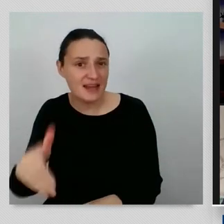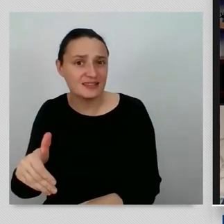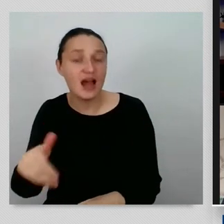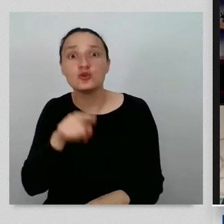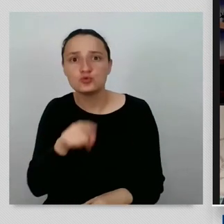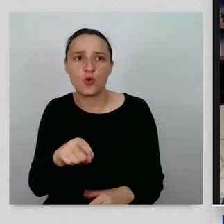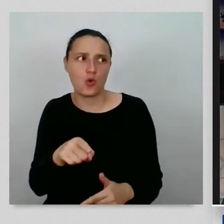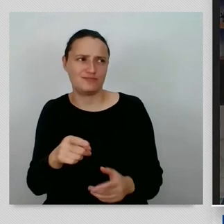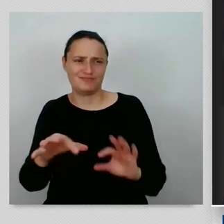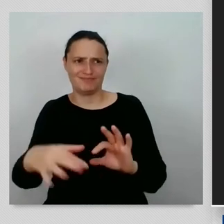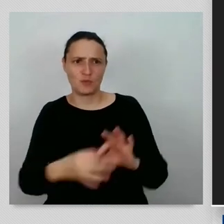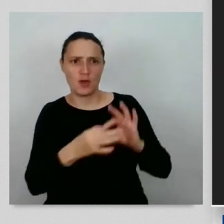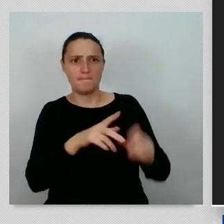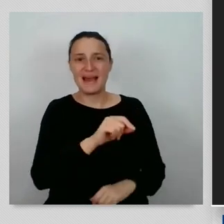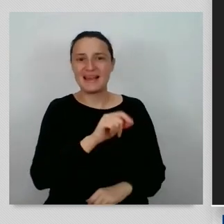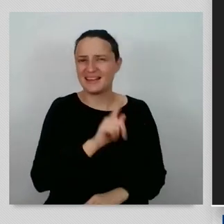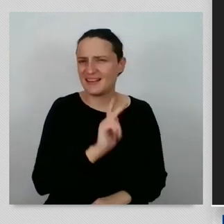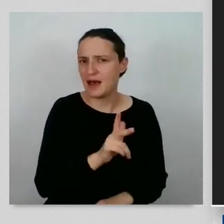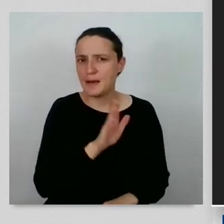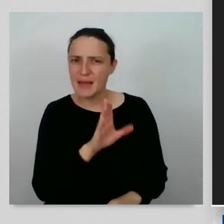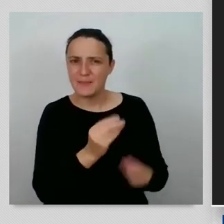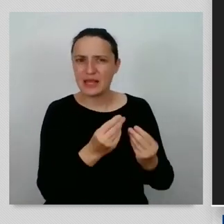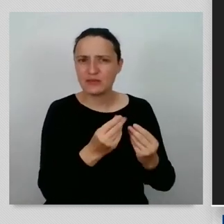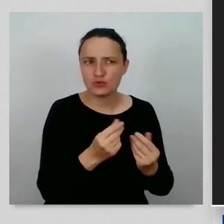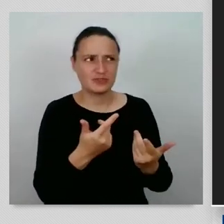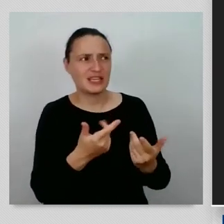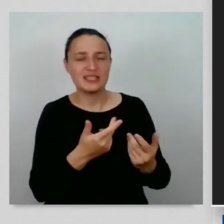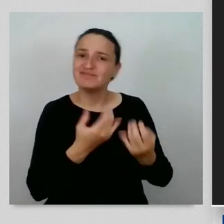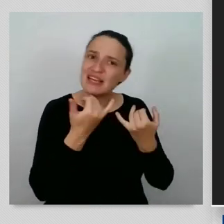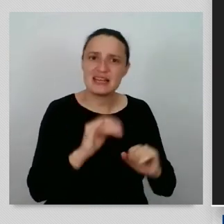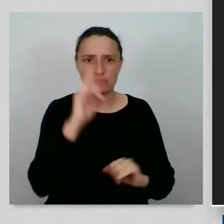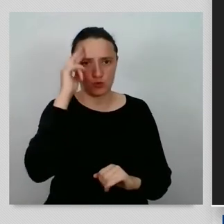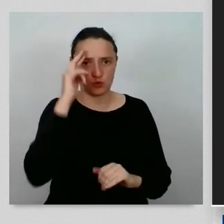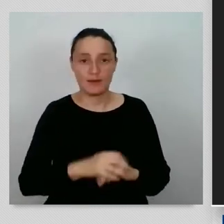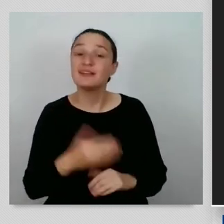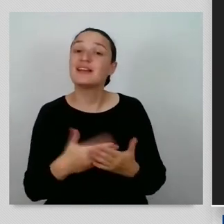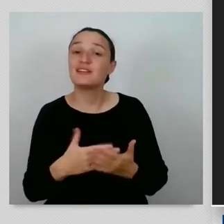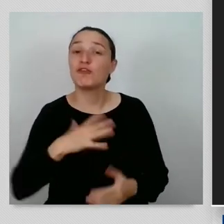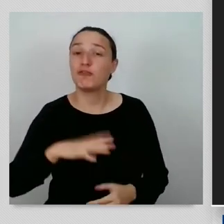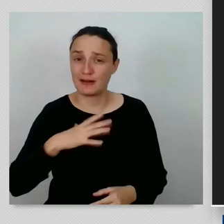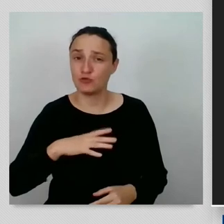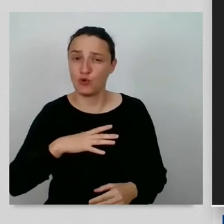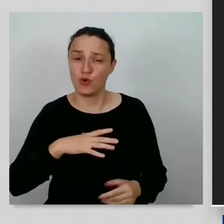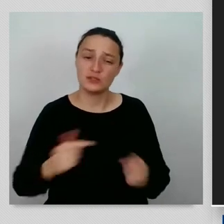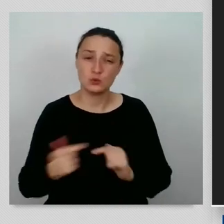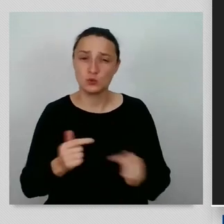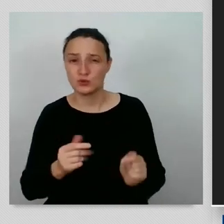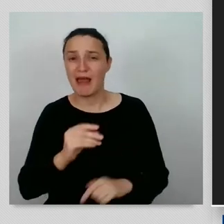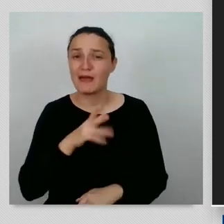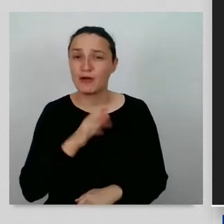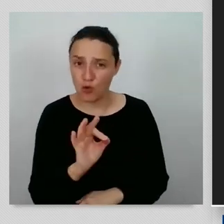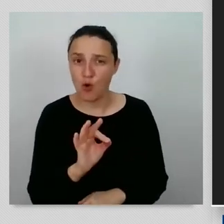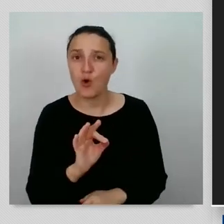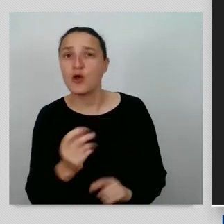ma kompletnie, czytamy go kompletnie inaczej. Dlatego warto w tej dyskusji o polityce klimatycznej też